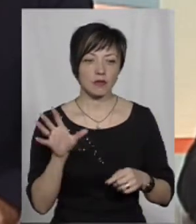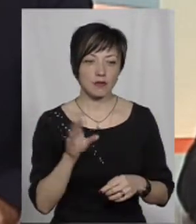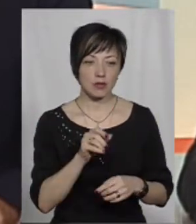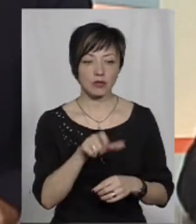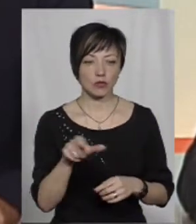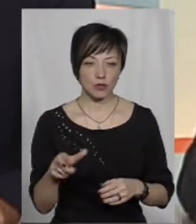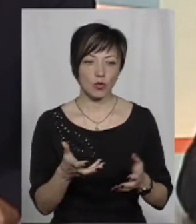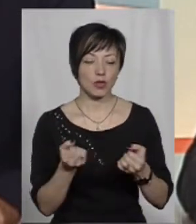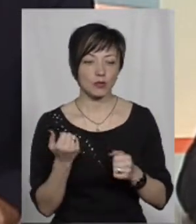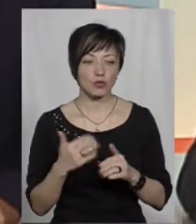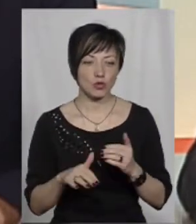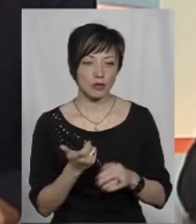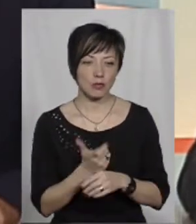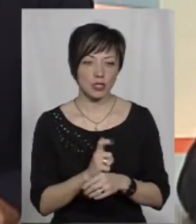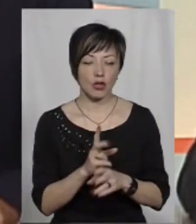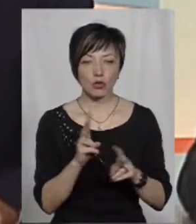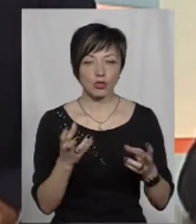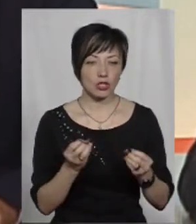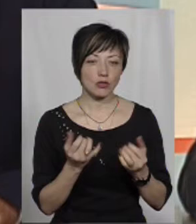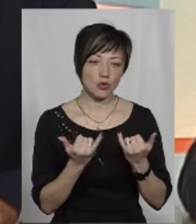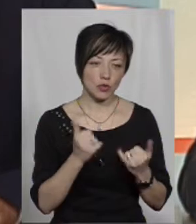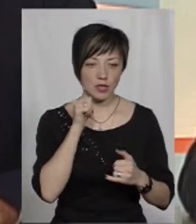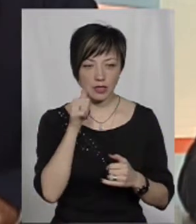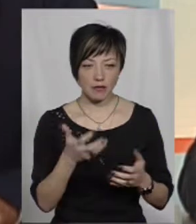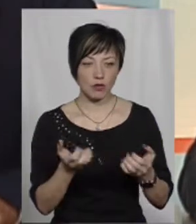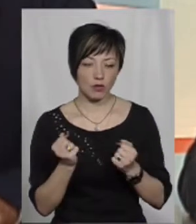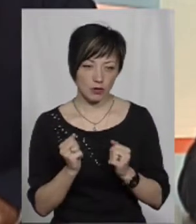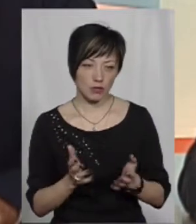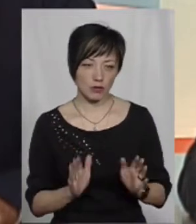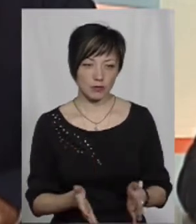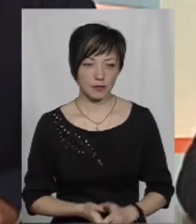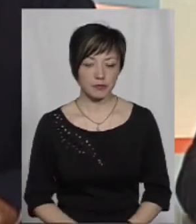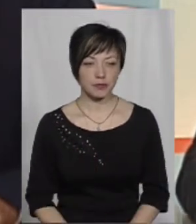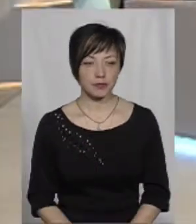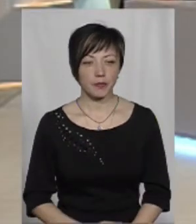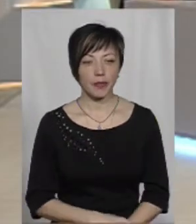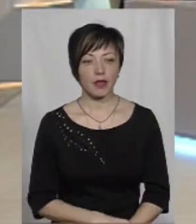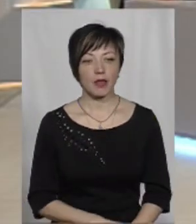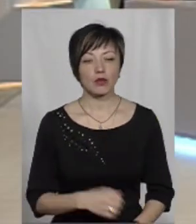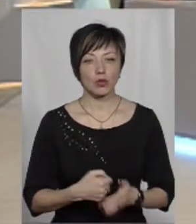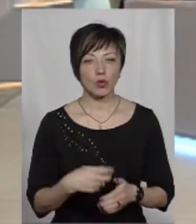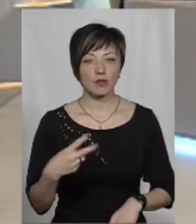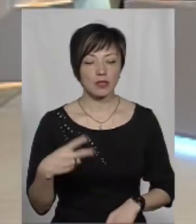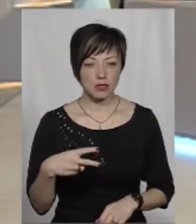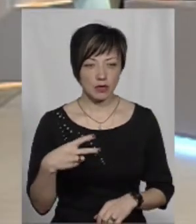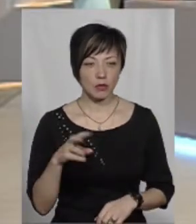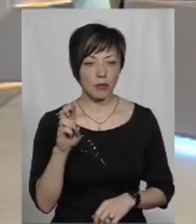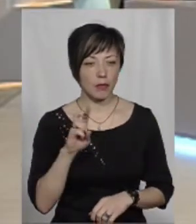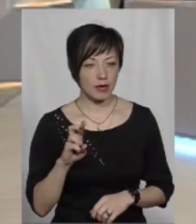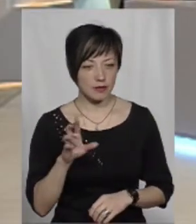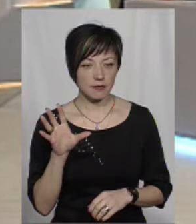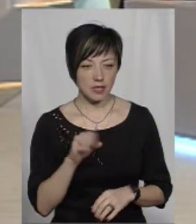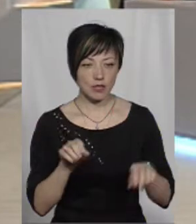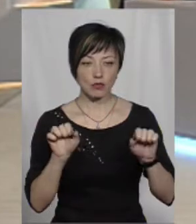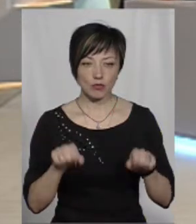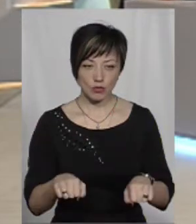більше вже отримала. Хто ще не отримав, то отримає сьогодні, завтра, післязавтра. і до 20 березня